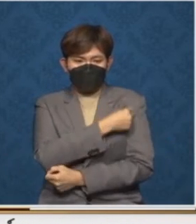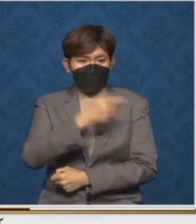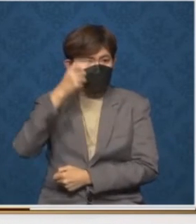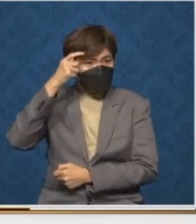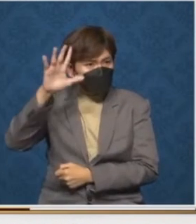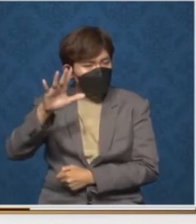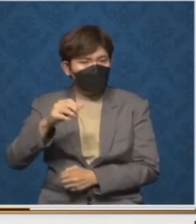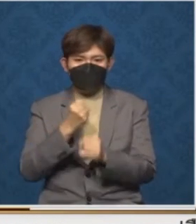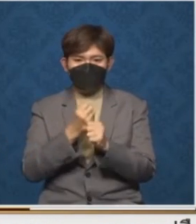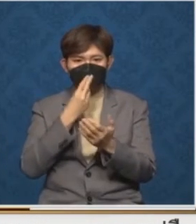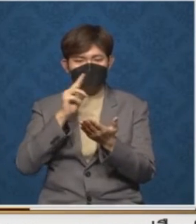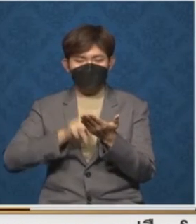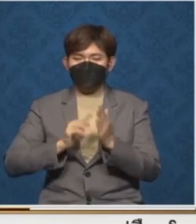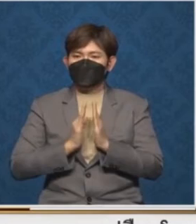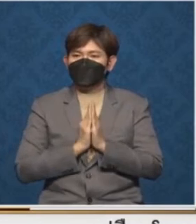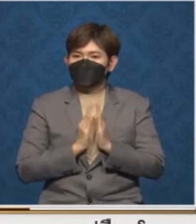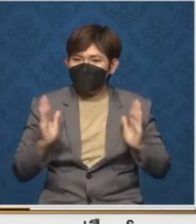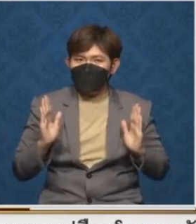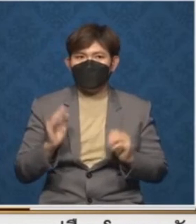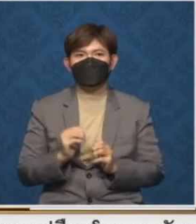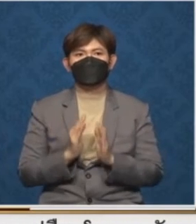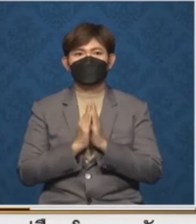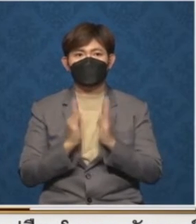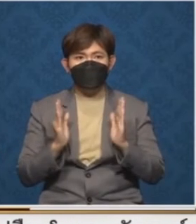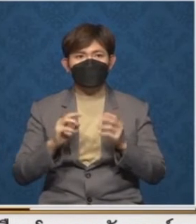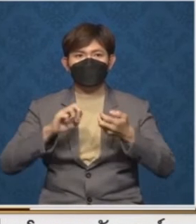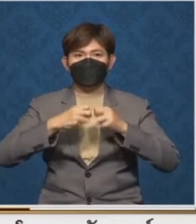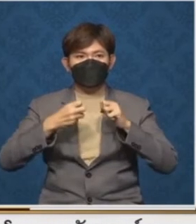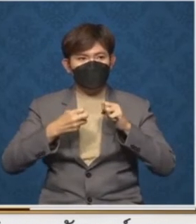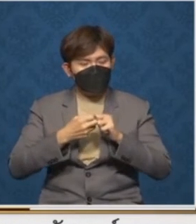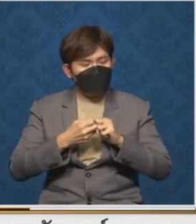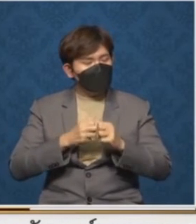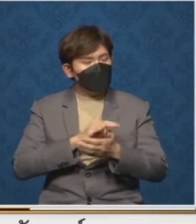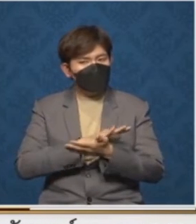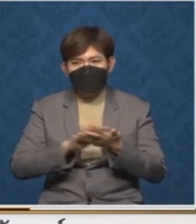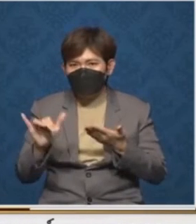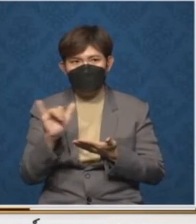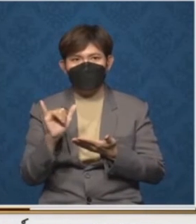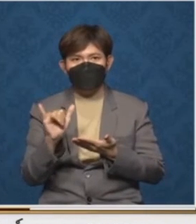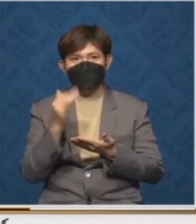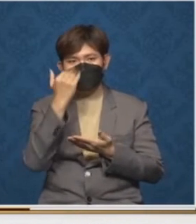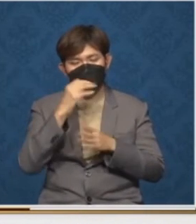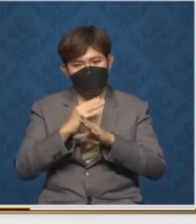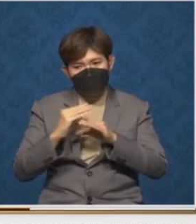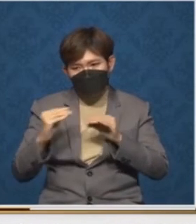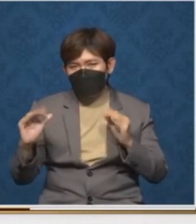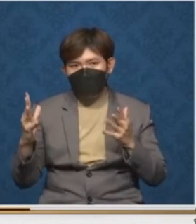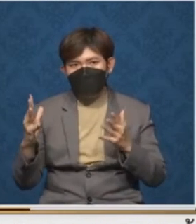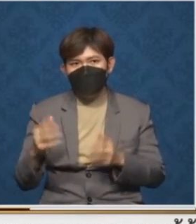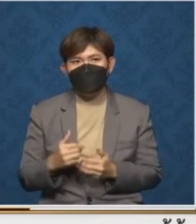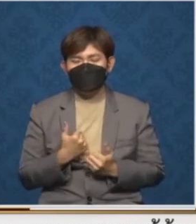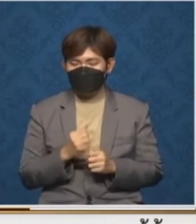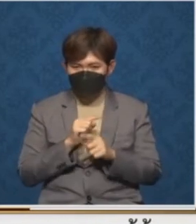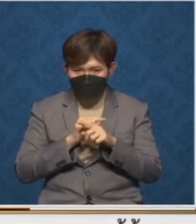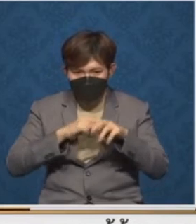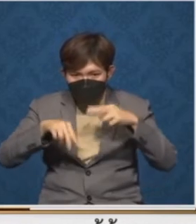ือนนะข้นแงงานเทือน พอต่อมามีบ่อนการพนัจับติดโวิดกัน รับสินบนอนต่อมามีเรื่องทอง